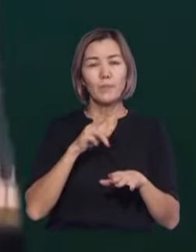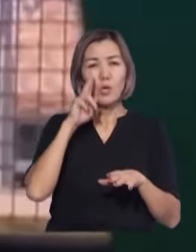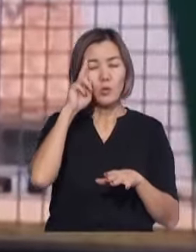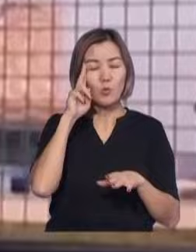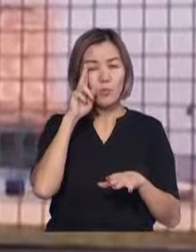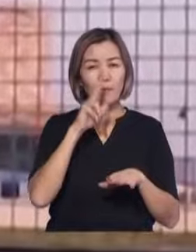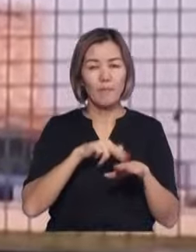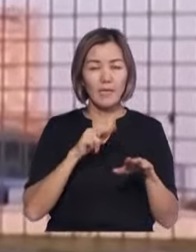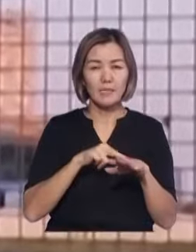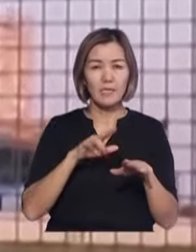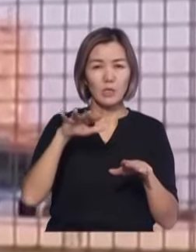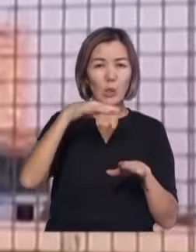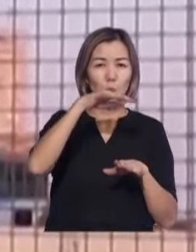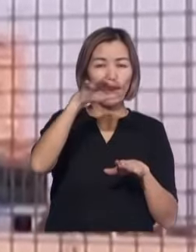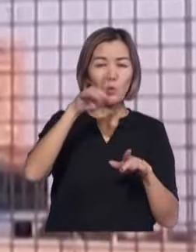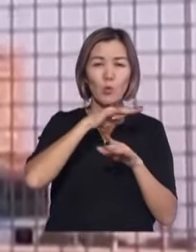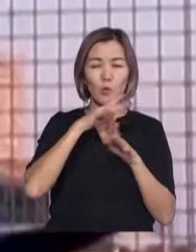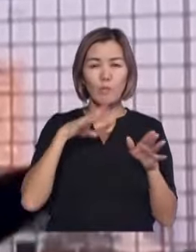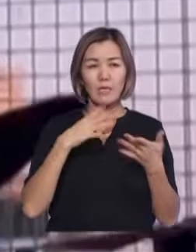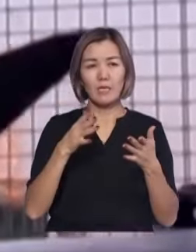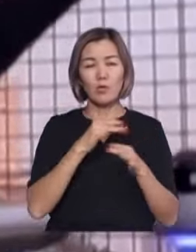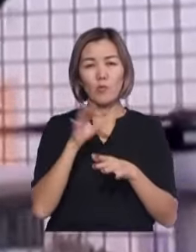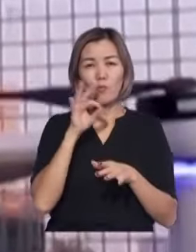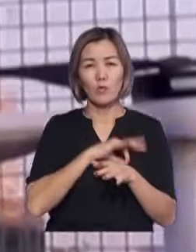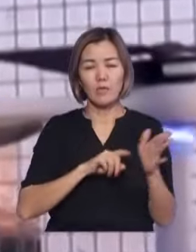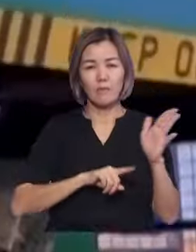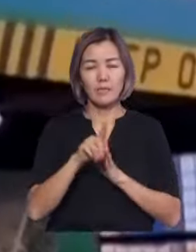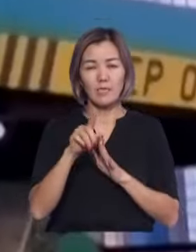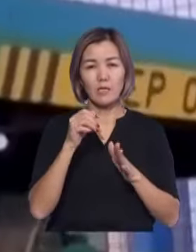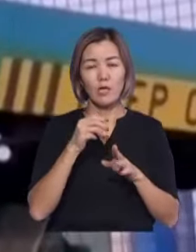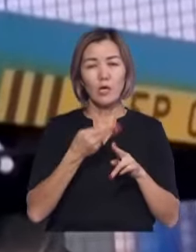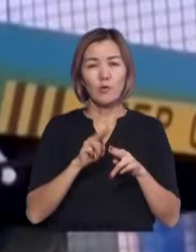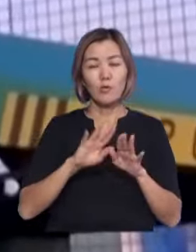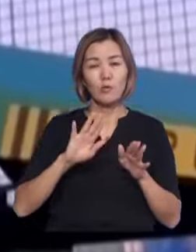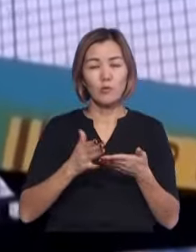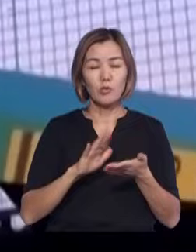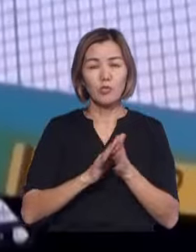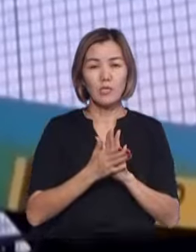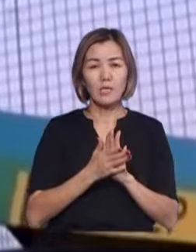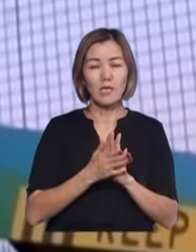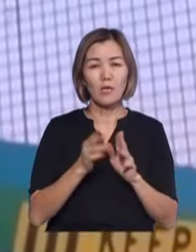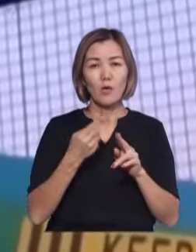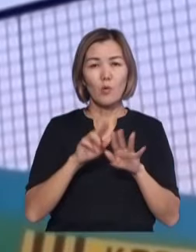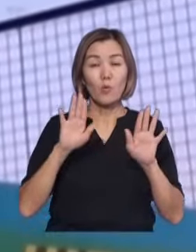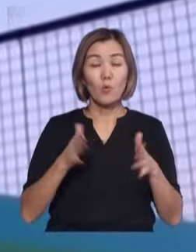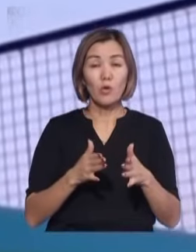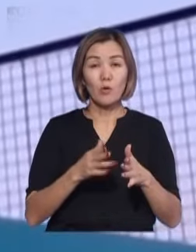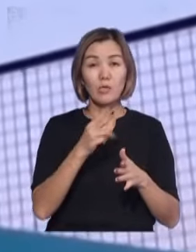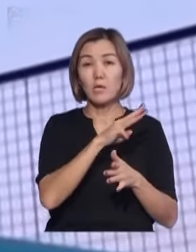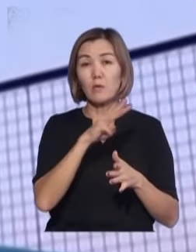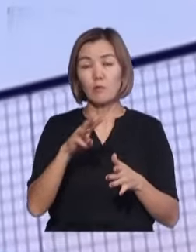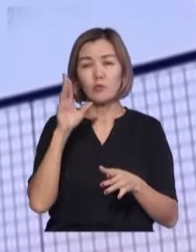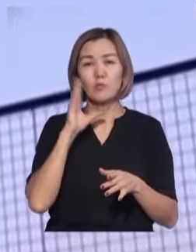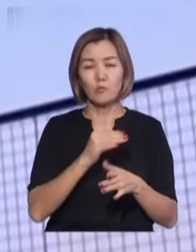санын көбөйтпек. Олар өз кызметинде дрондар жүйөсүн көптөп колдоно бастады. Себеби төтүнчө жагдайлар кезинде бул куралдар окуя орнуна 2 мүнөт